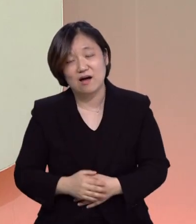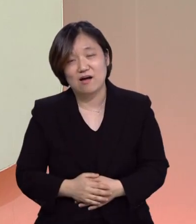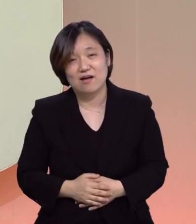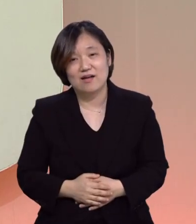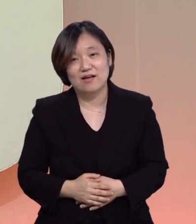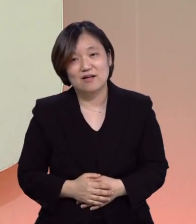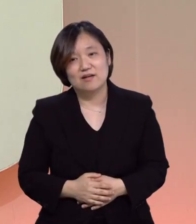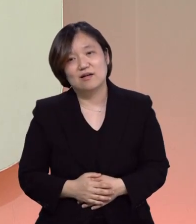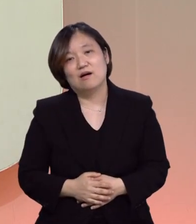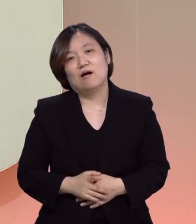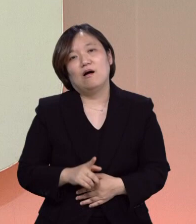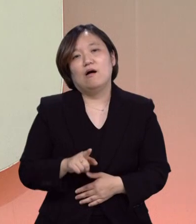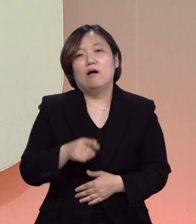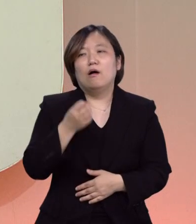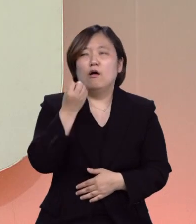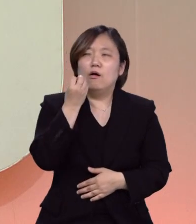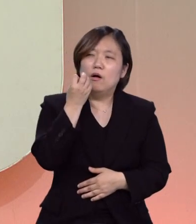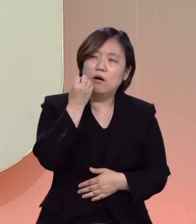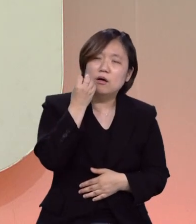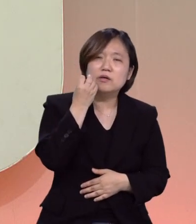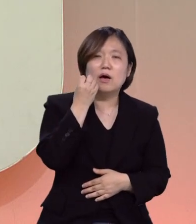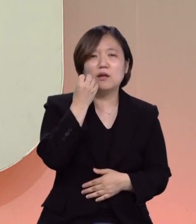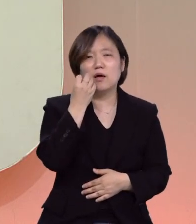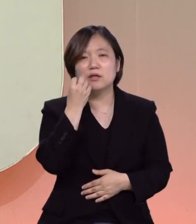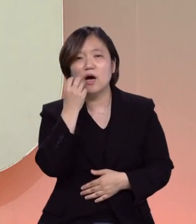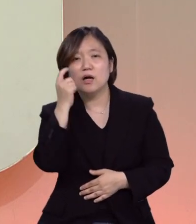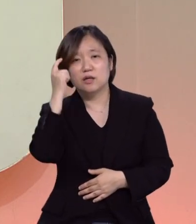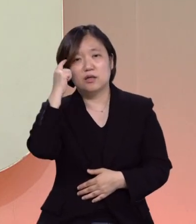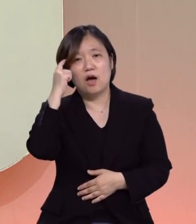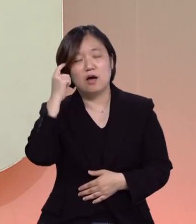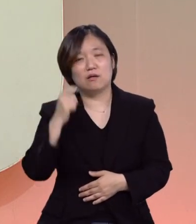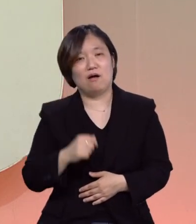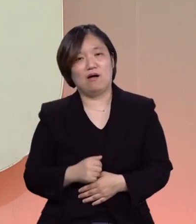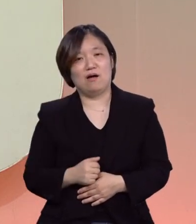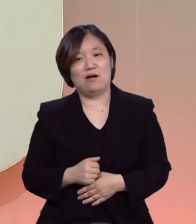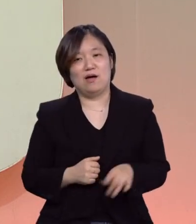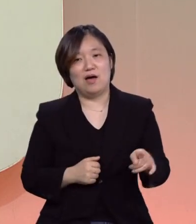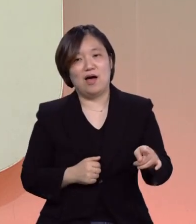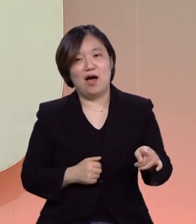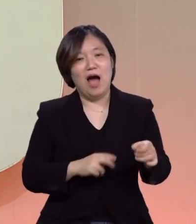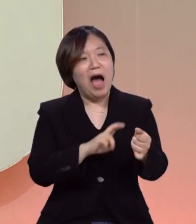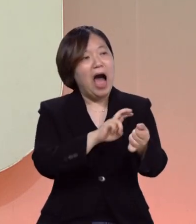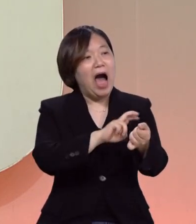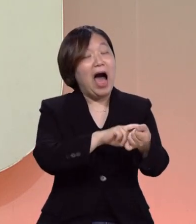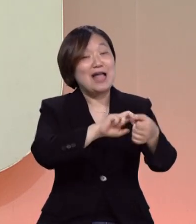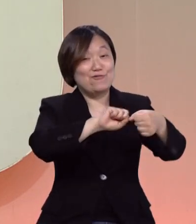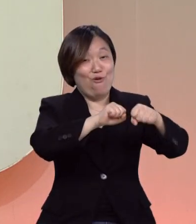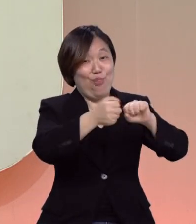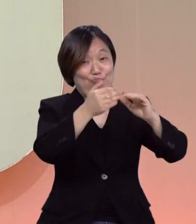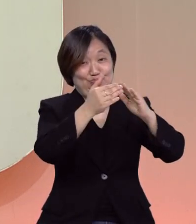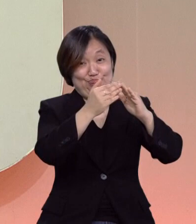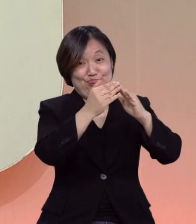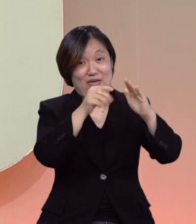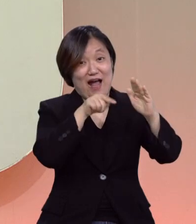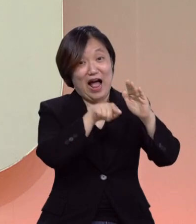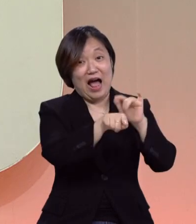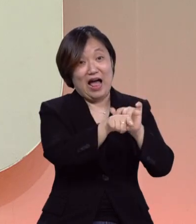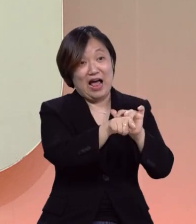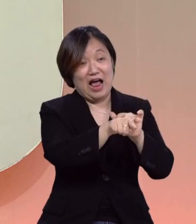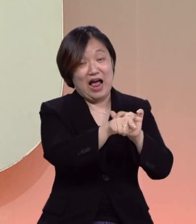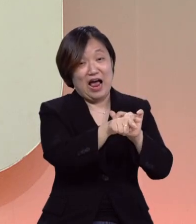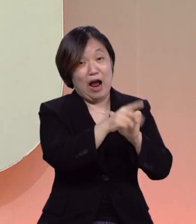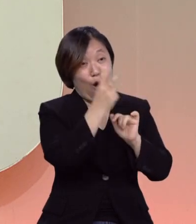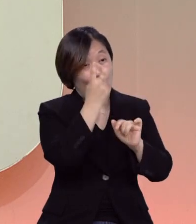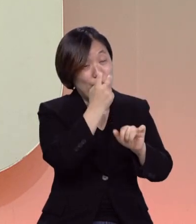아 이상하다 이상하다 하다가 어디 한의원에 한의원에 잠깐 이제 진로를 받으러